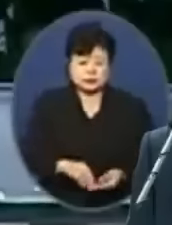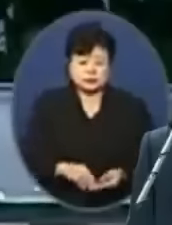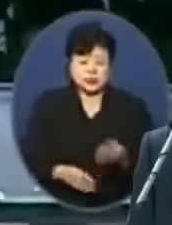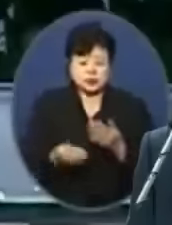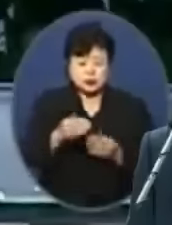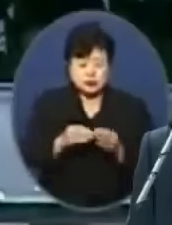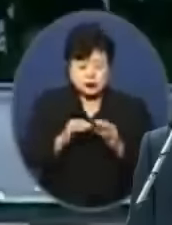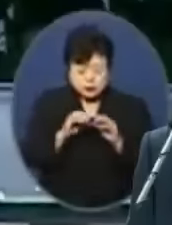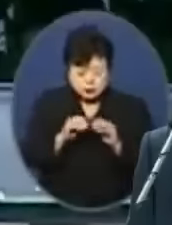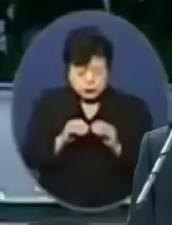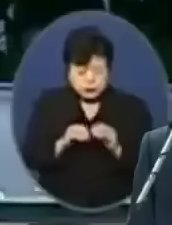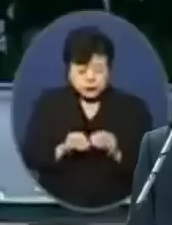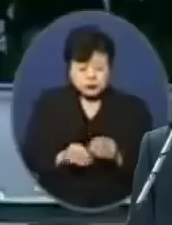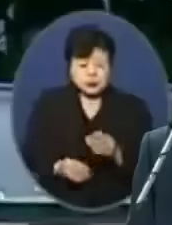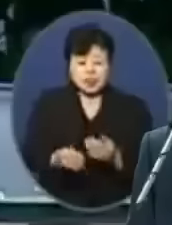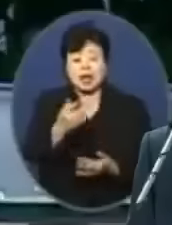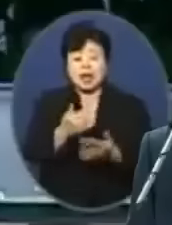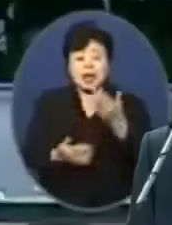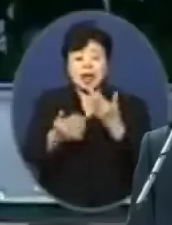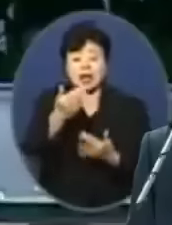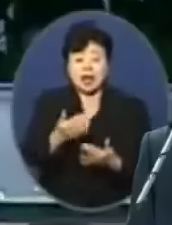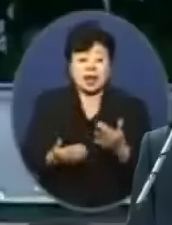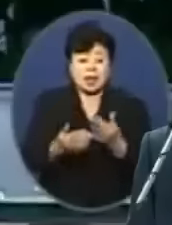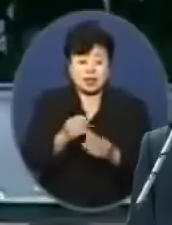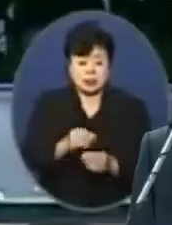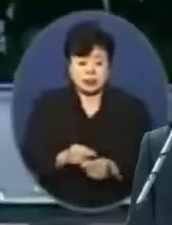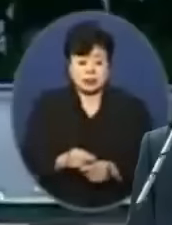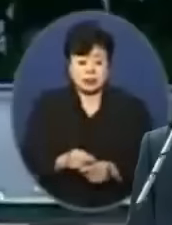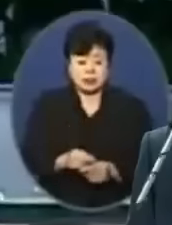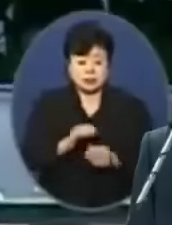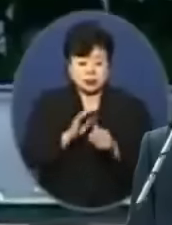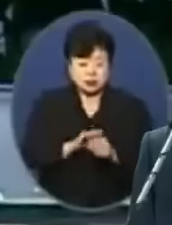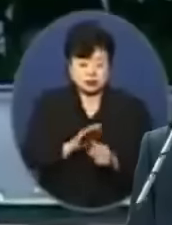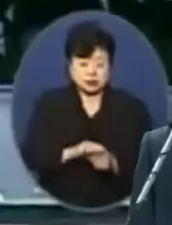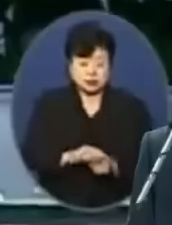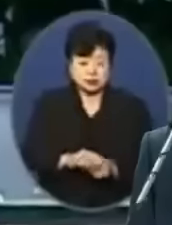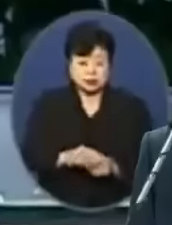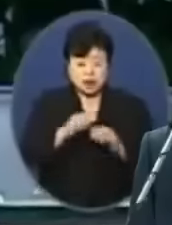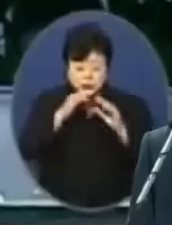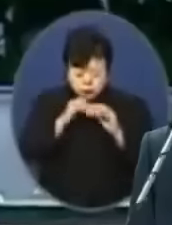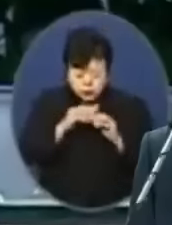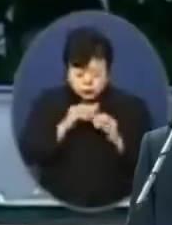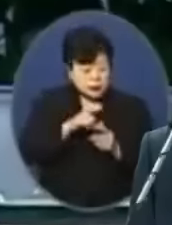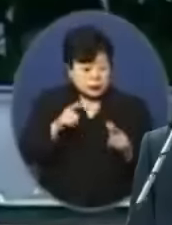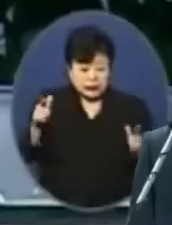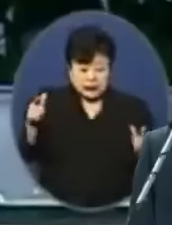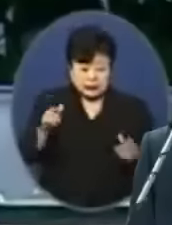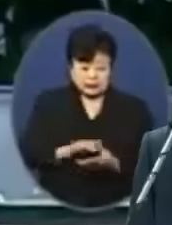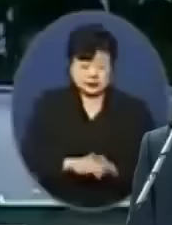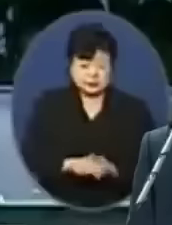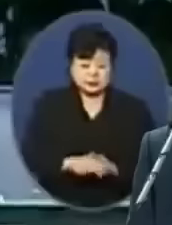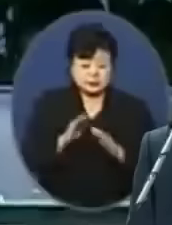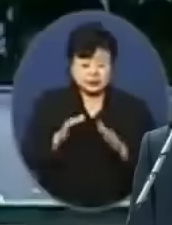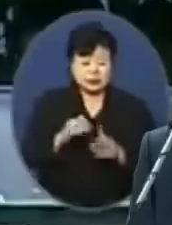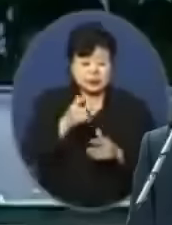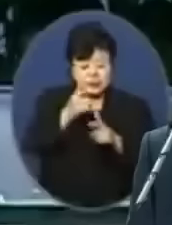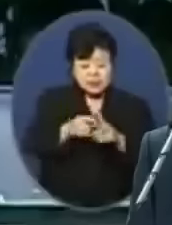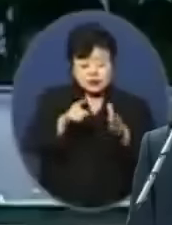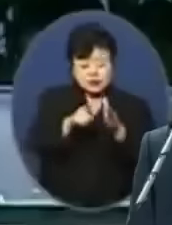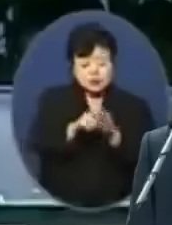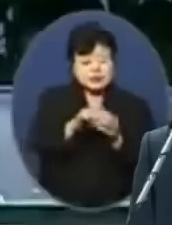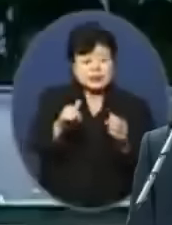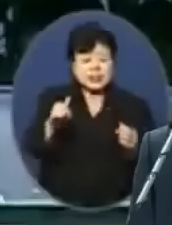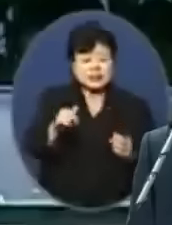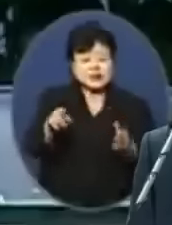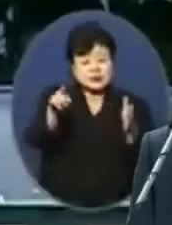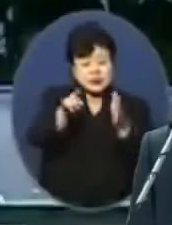심지가 꺼지려면 심지를 바로 더 구워줘서 불이 붙게 하지 끄는 주님 아닙니다. 오늘날 예수 믿는 사람이라는